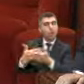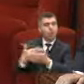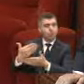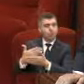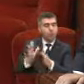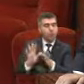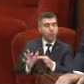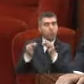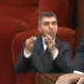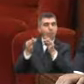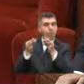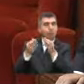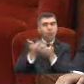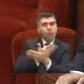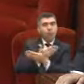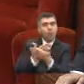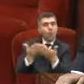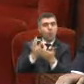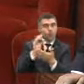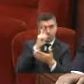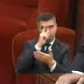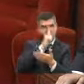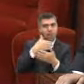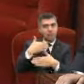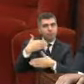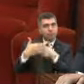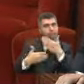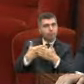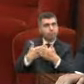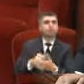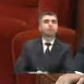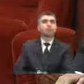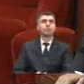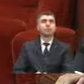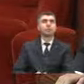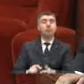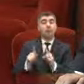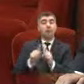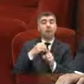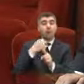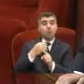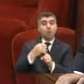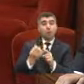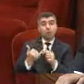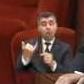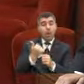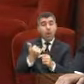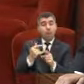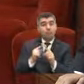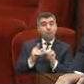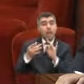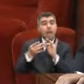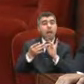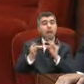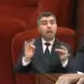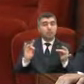اللي كنترجاو فيه. ثم كذلك كنركز على مسألة هو النظام المعلوماتي الوطني المندمج للصحة.